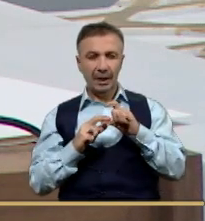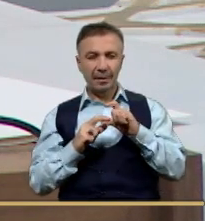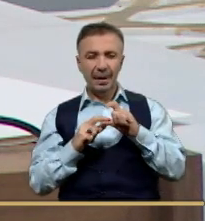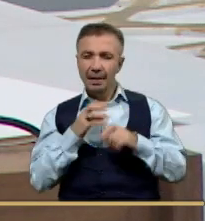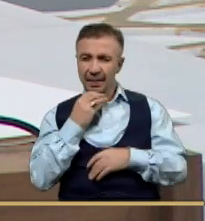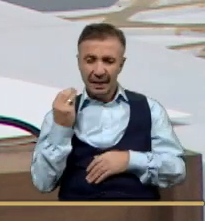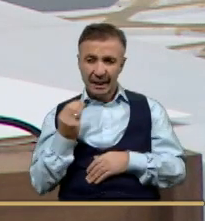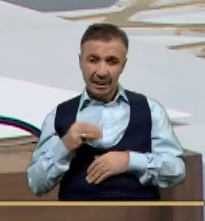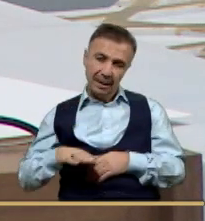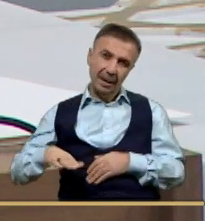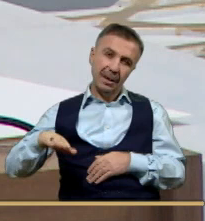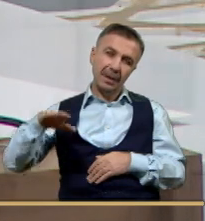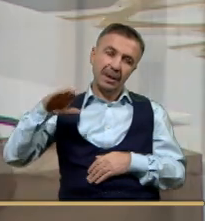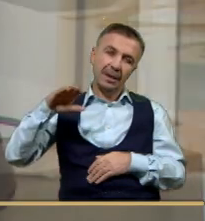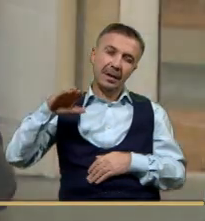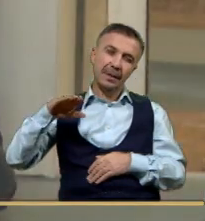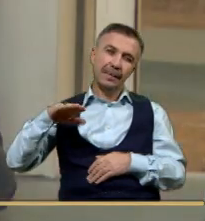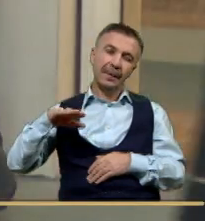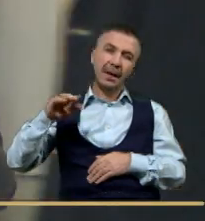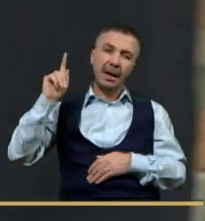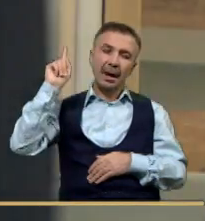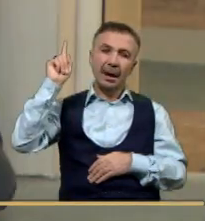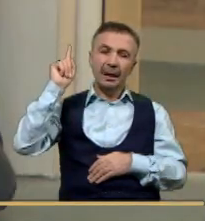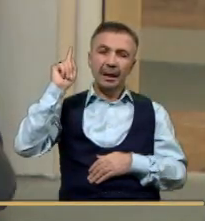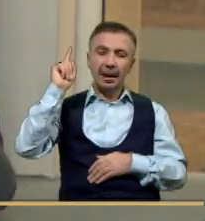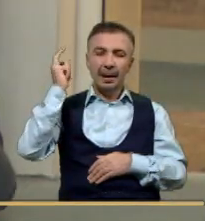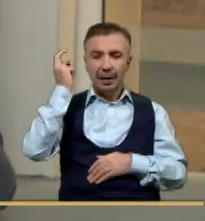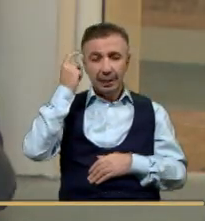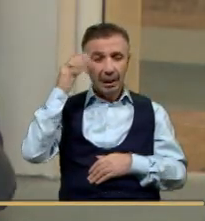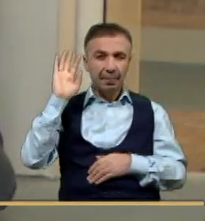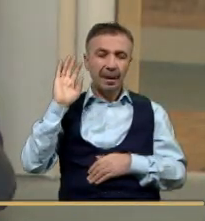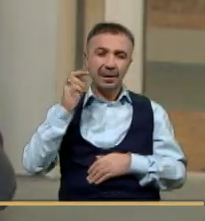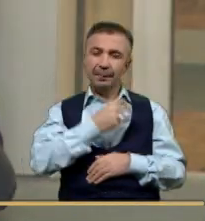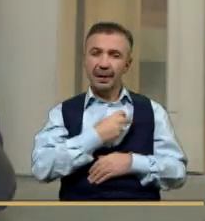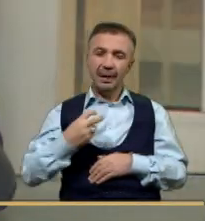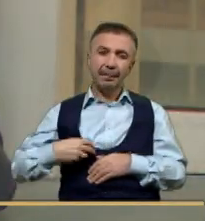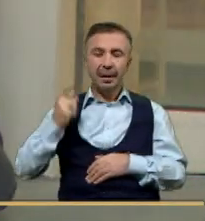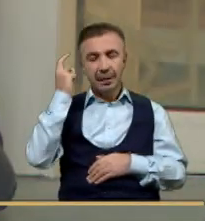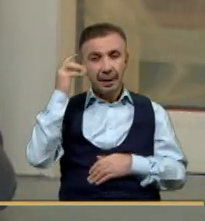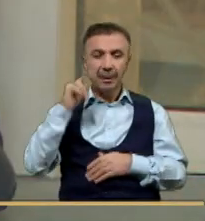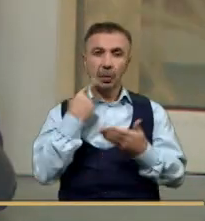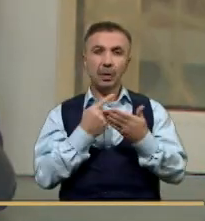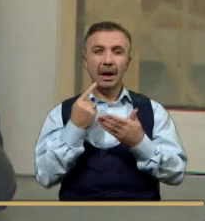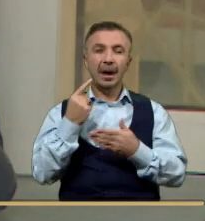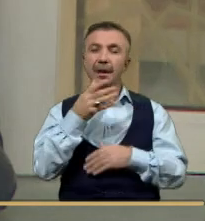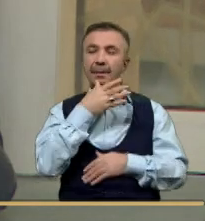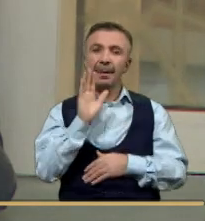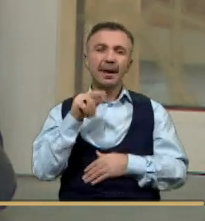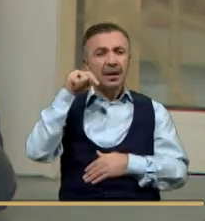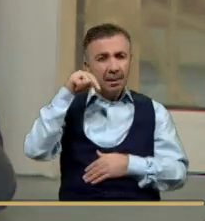yetiştirdiler ki Allah'ını tanımasın, Muhammed'ini tanımasın, Kur'an'ını tanımasın.